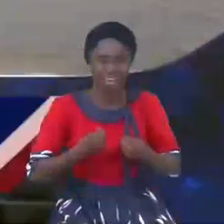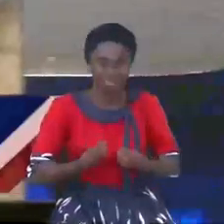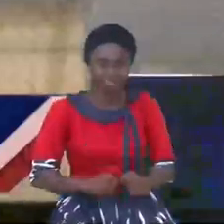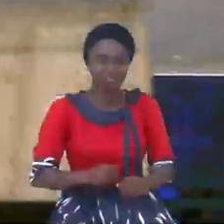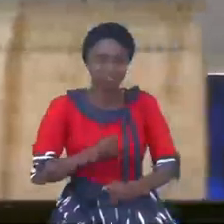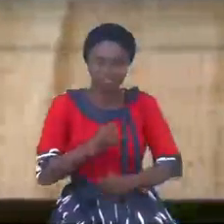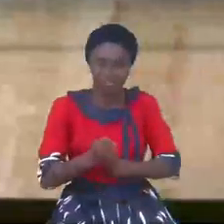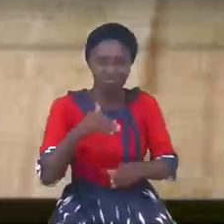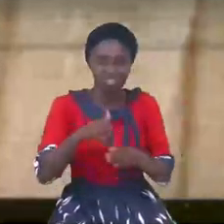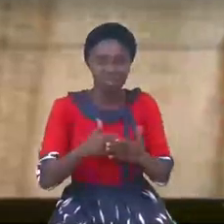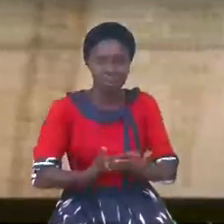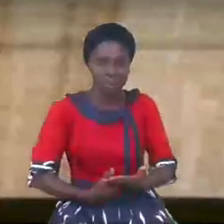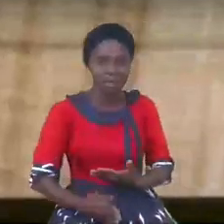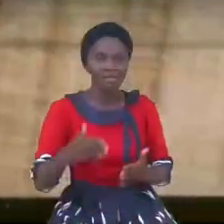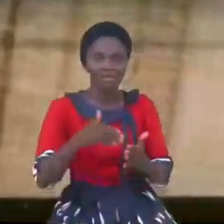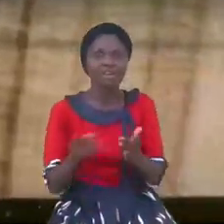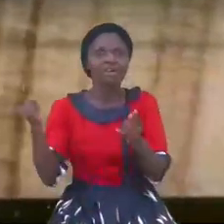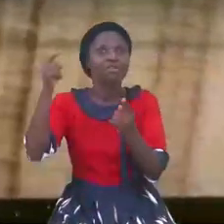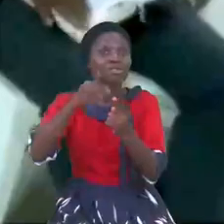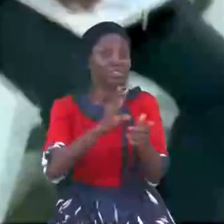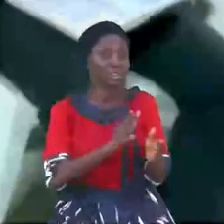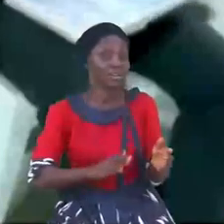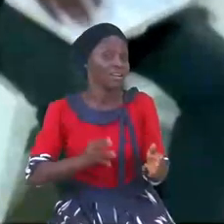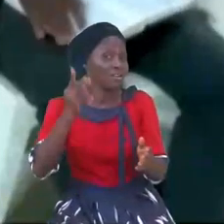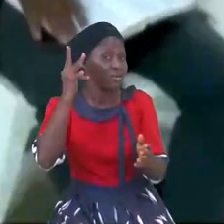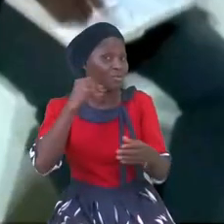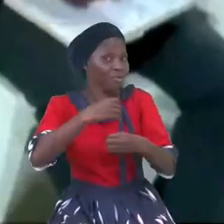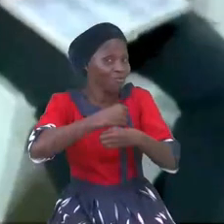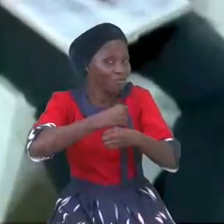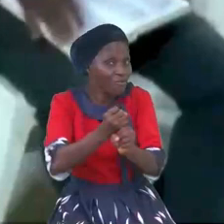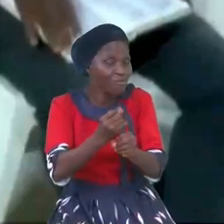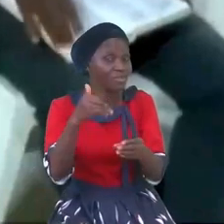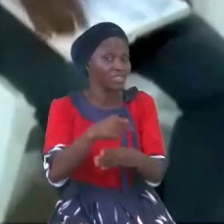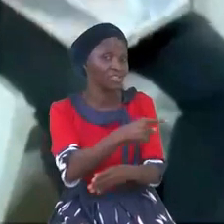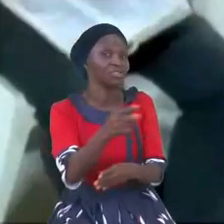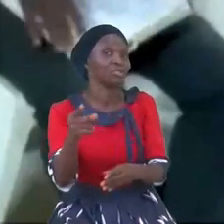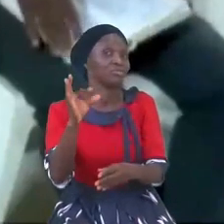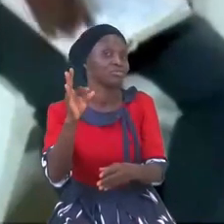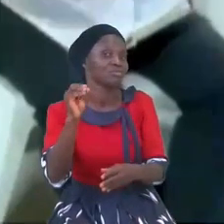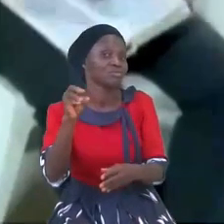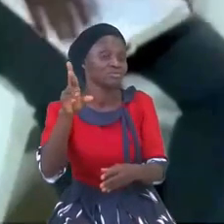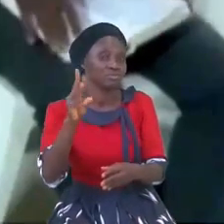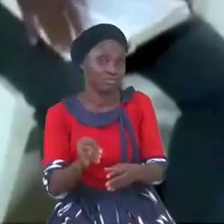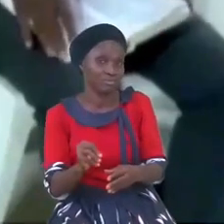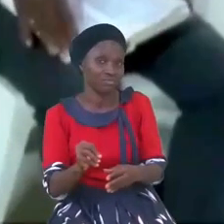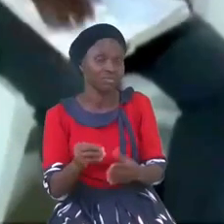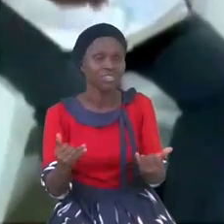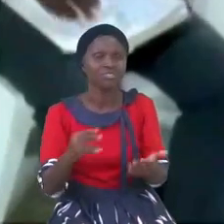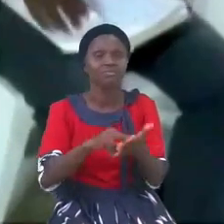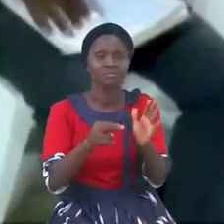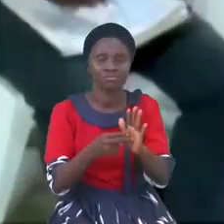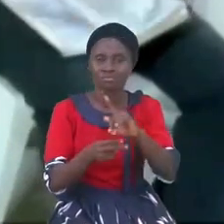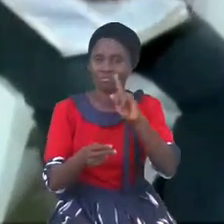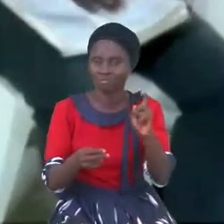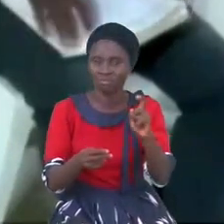que Christ soit formé en vous. Qu'est-ce que cela veut dire? Il donne l'image de Christ qui